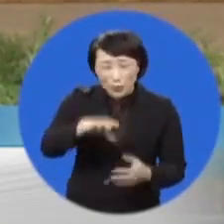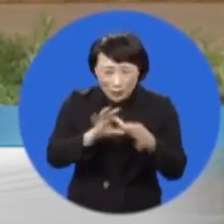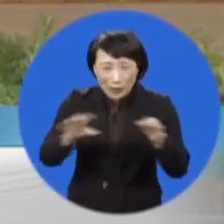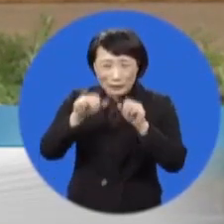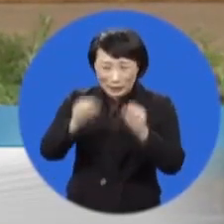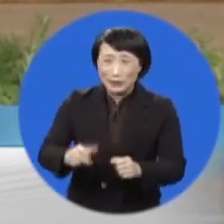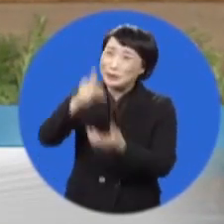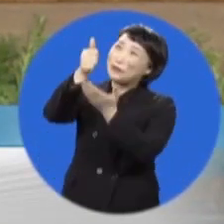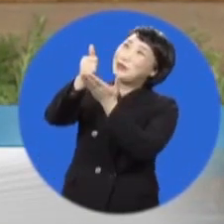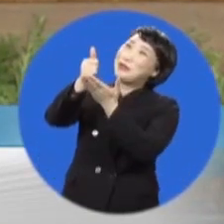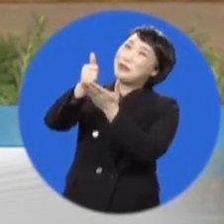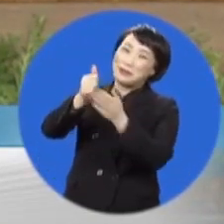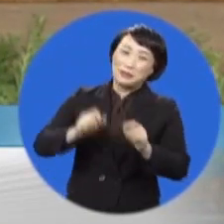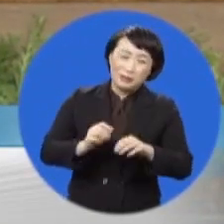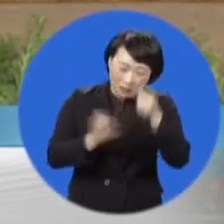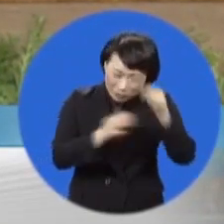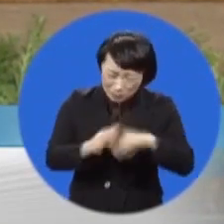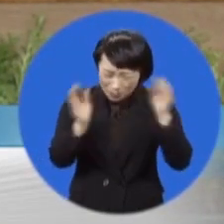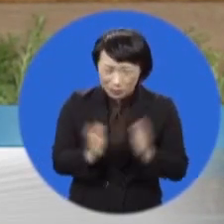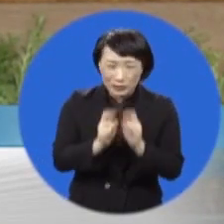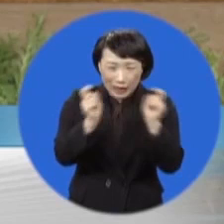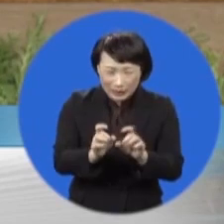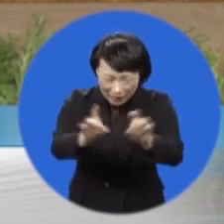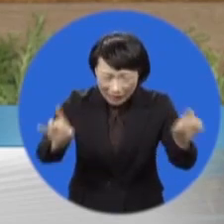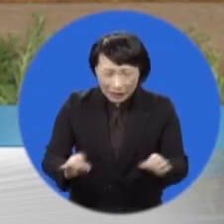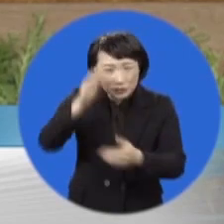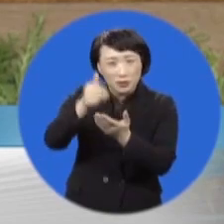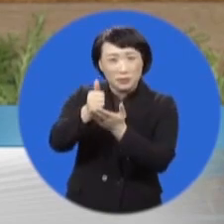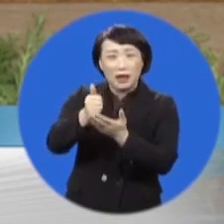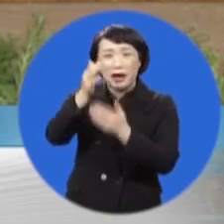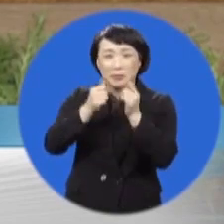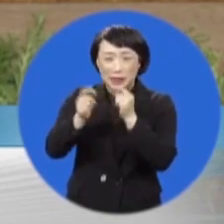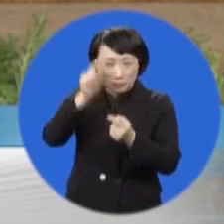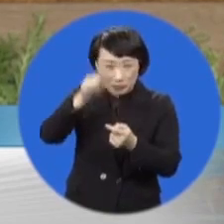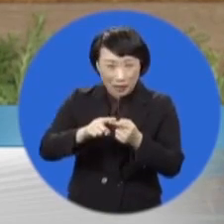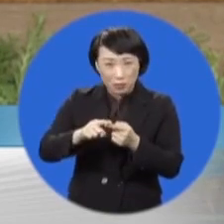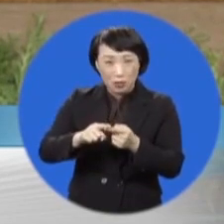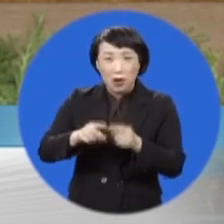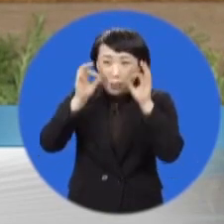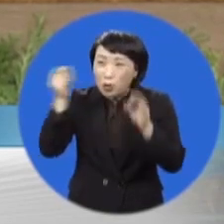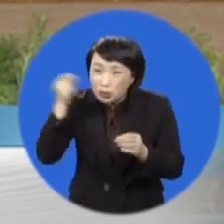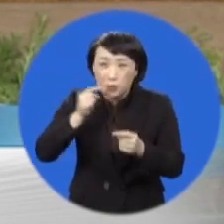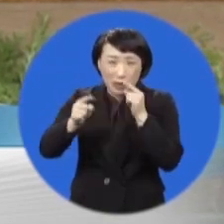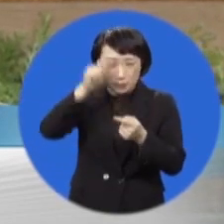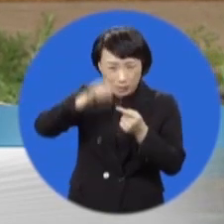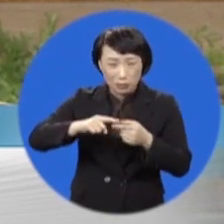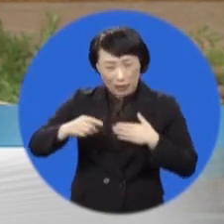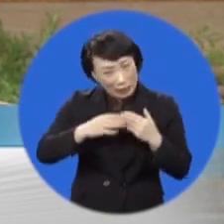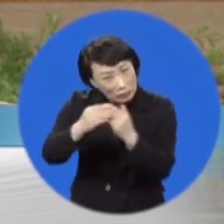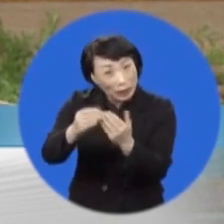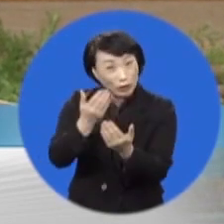주님이 개인 하나하나는 송 용으로 말씀으로 주는 말씀인데 속에 선악을 군정 하게